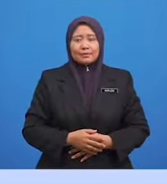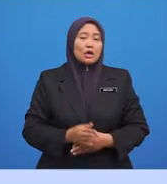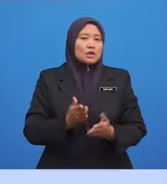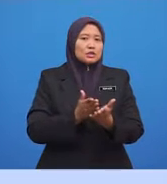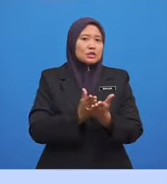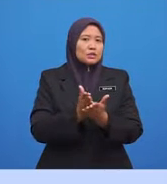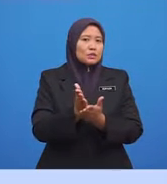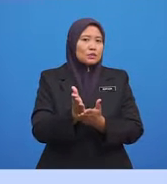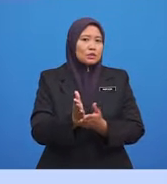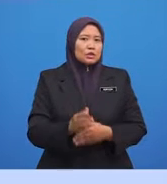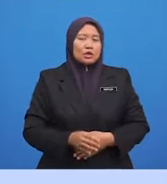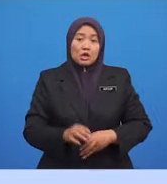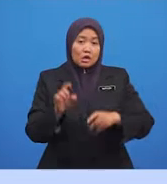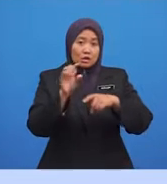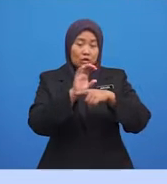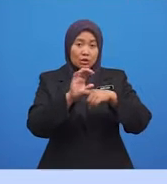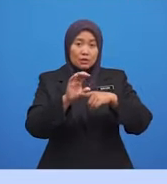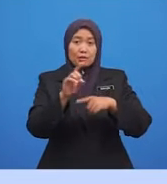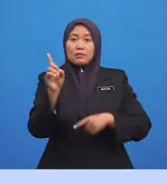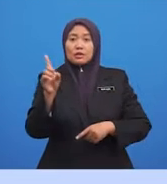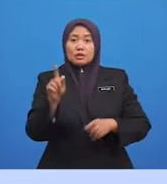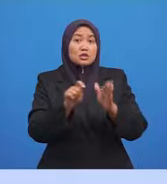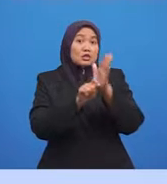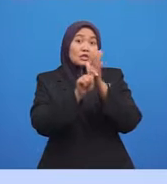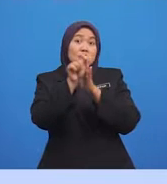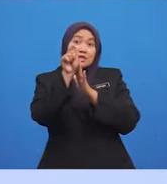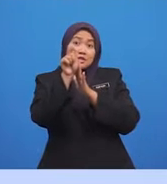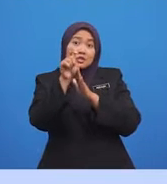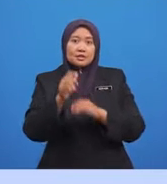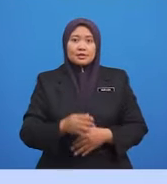Seterusnya, gerabak manakah yang paling tinggi?